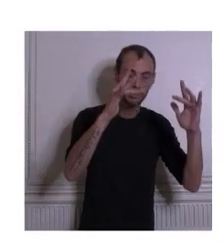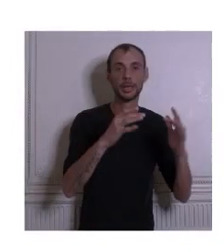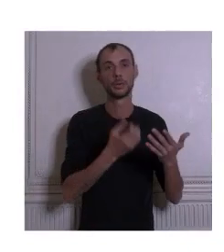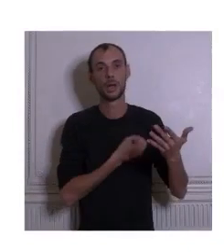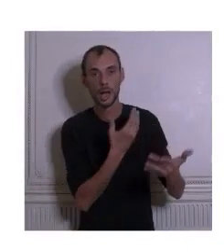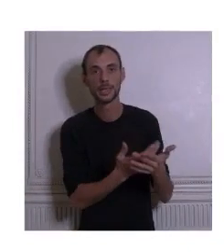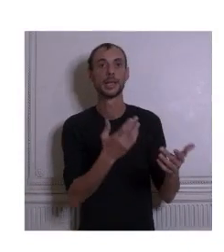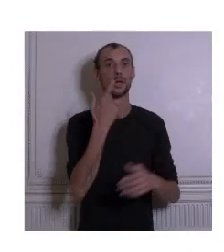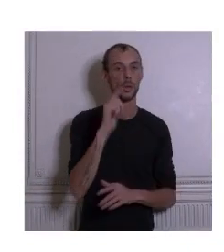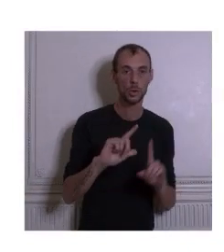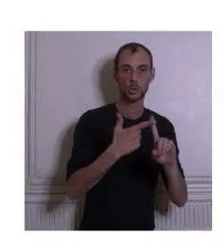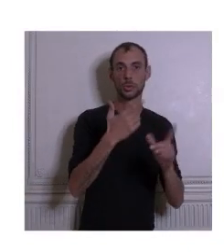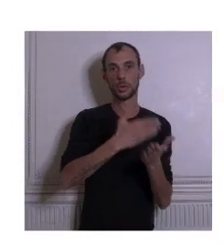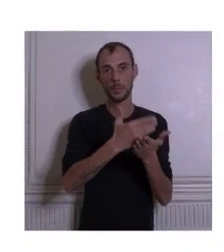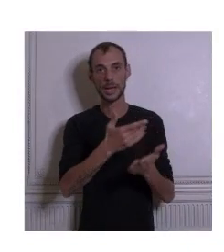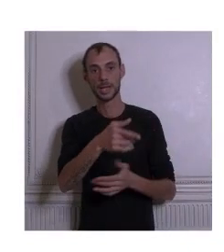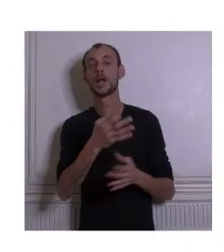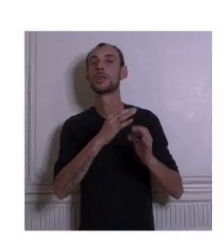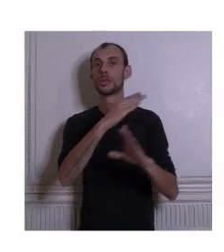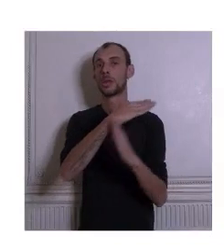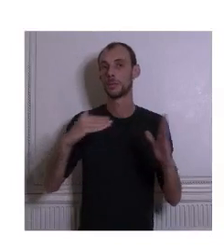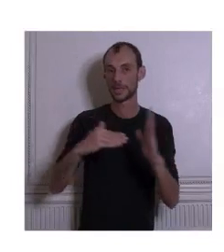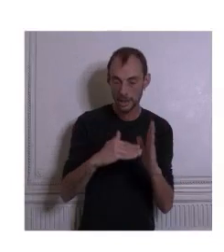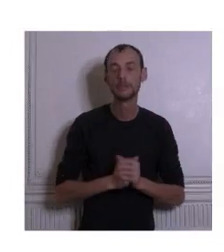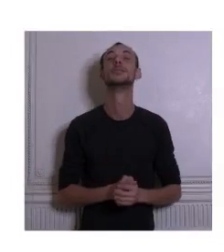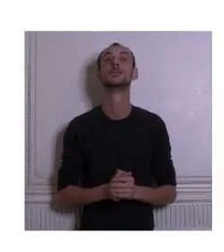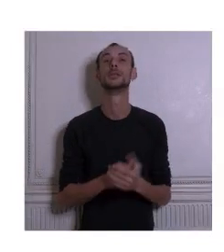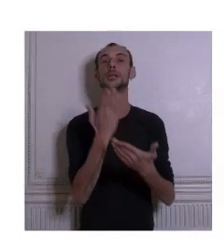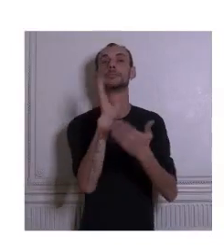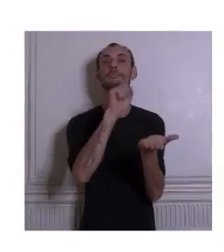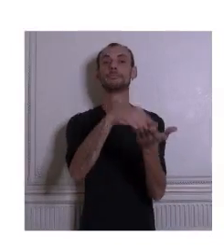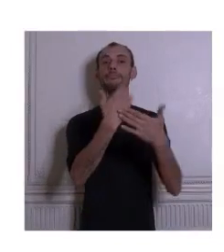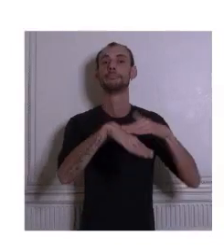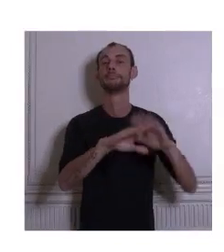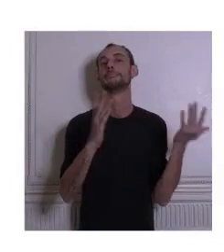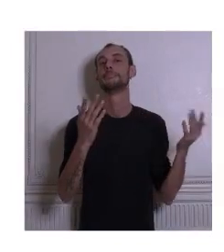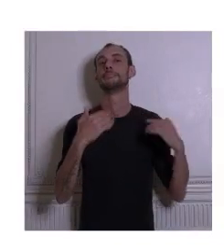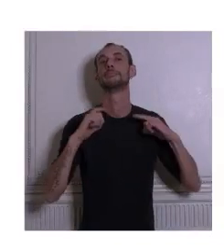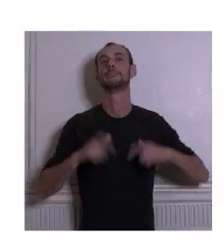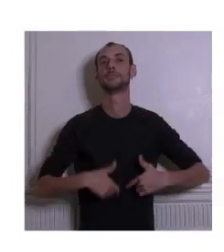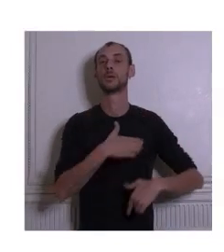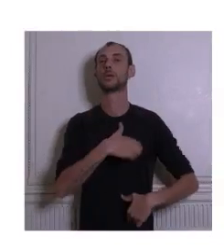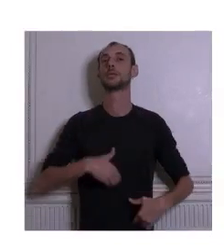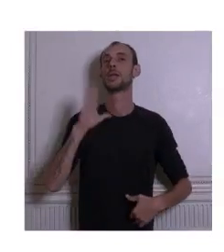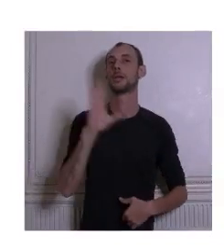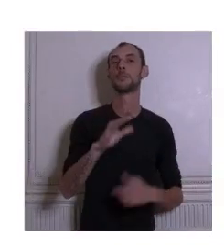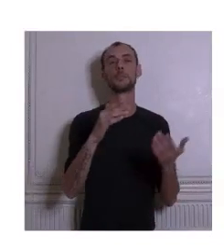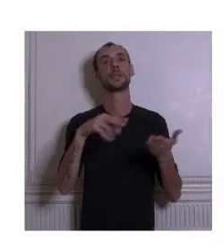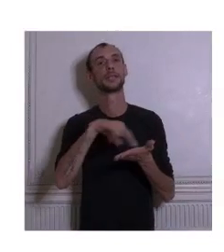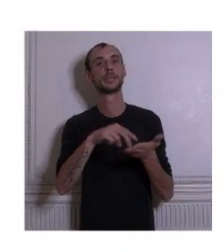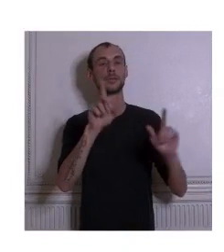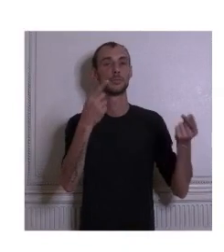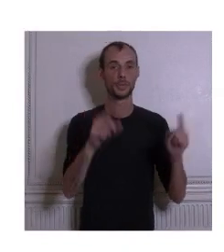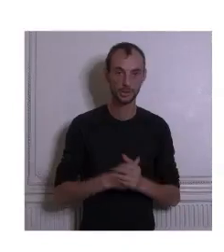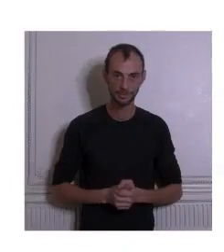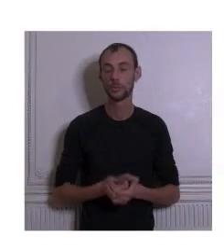des dispositions réglementaires applicables aux agents contractuels de la fonction publique territoriale. Une